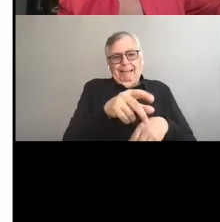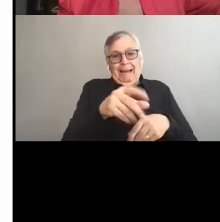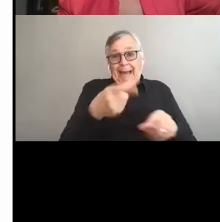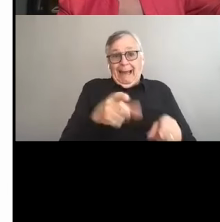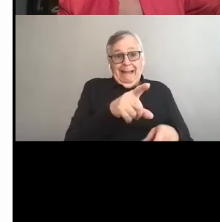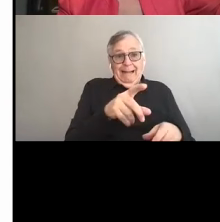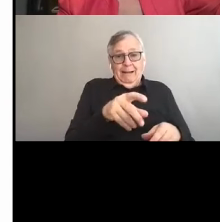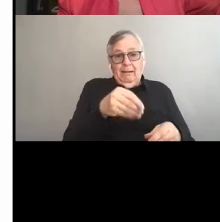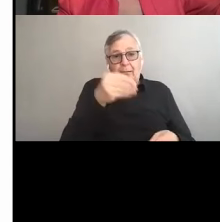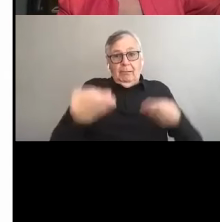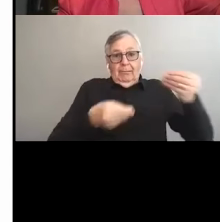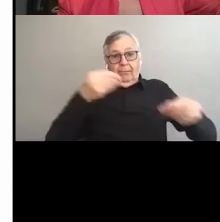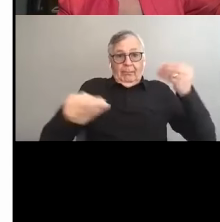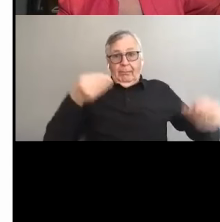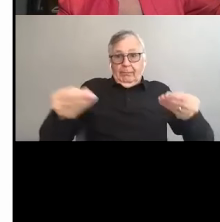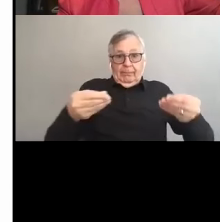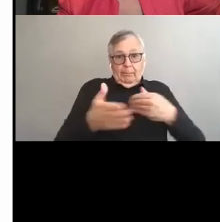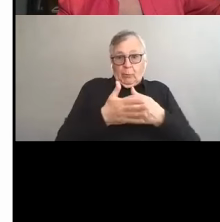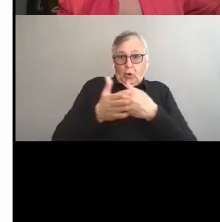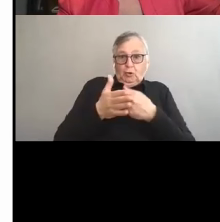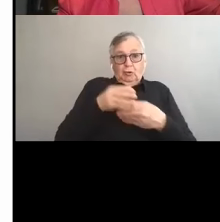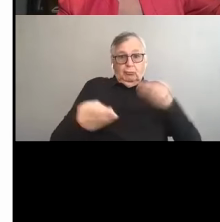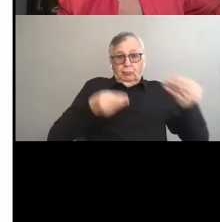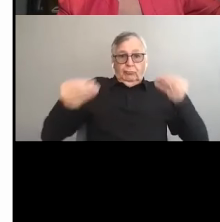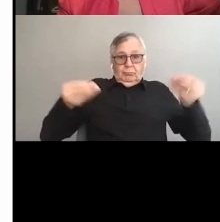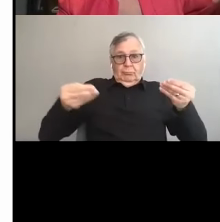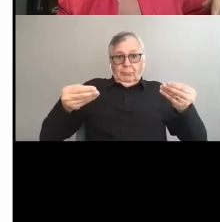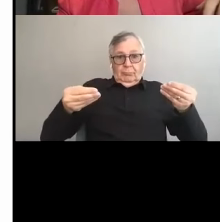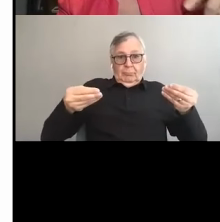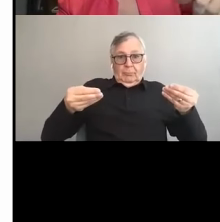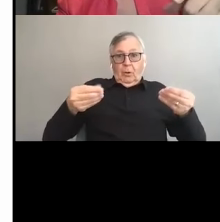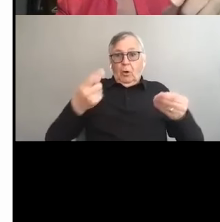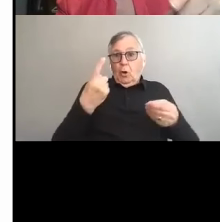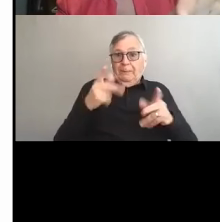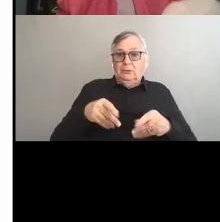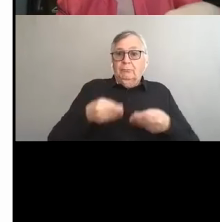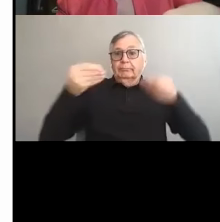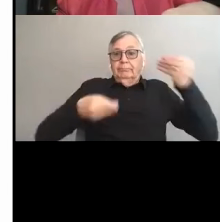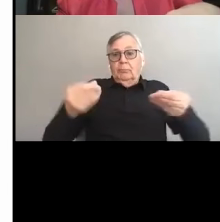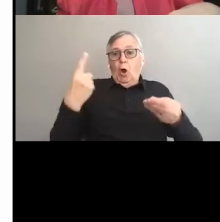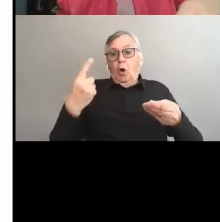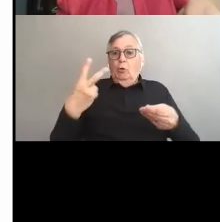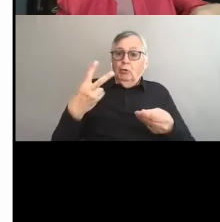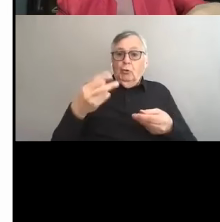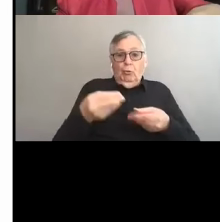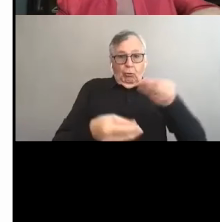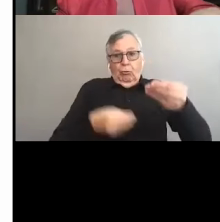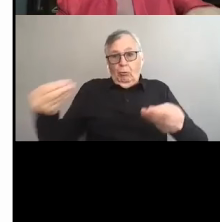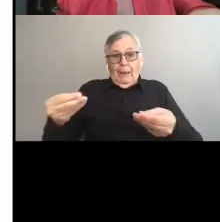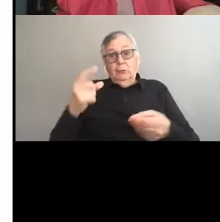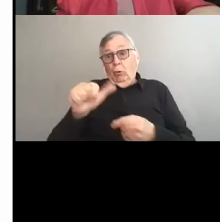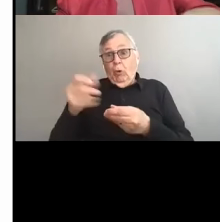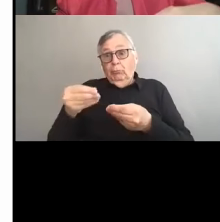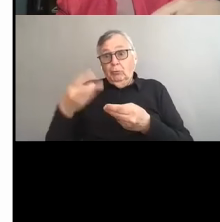elle peut infecter des gens qui sont susceptibles autour d'elle. Donc, une personne va en infecter un ou deux, et puis l'autre, après ça,